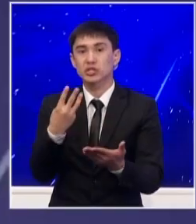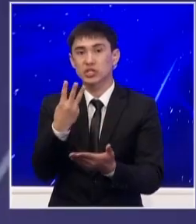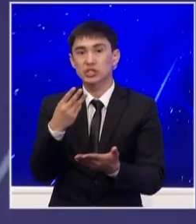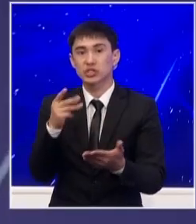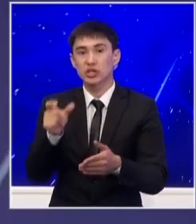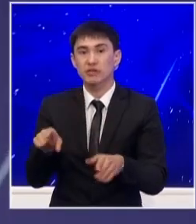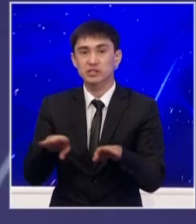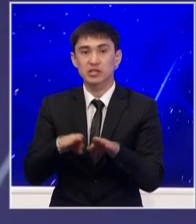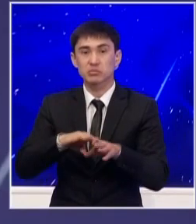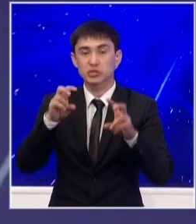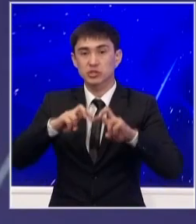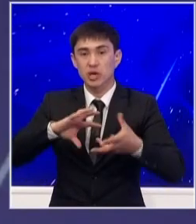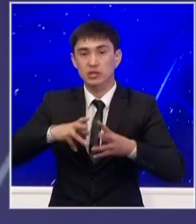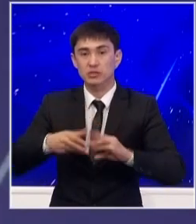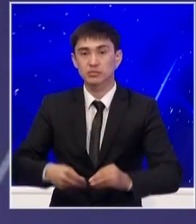же диагнозом.